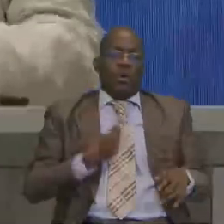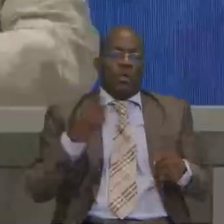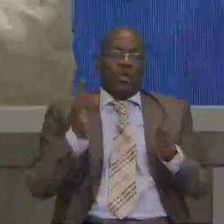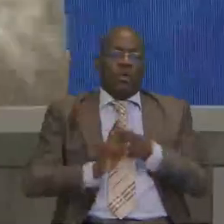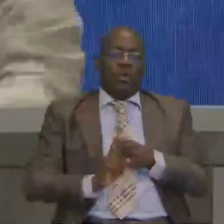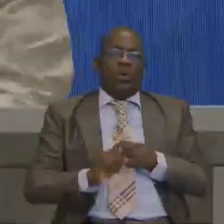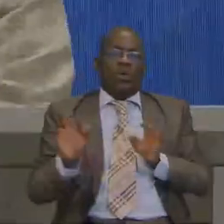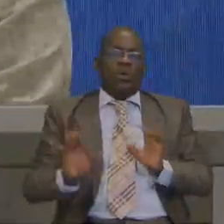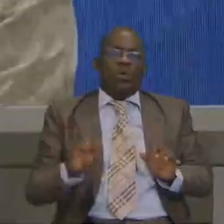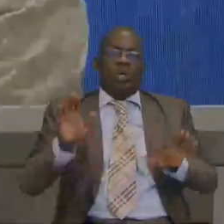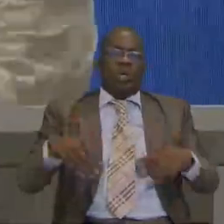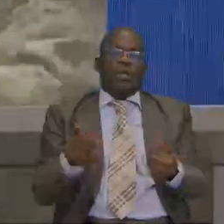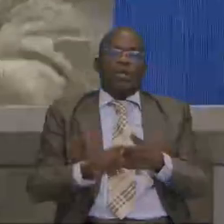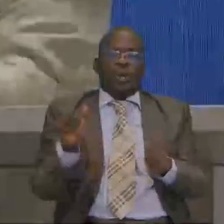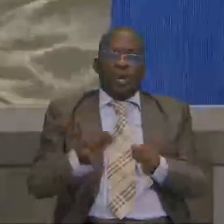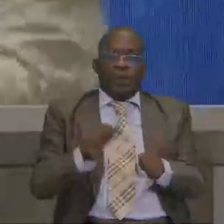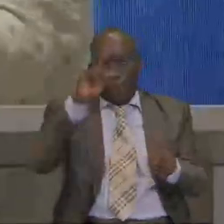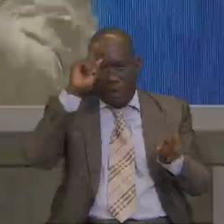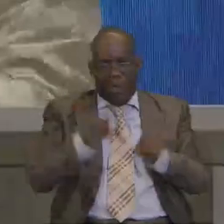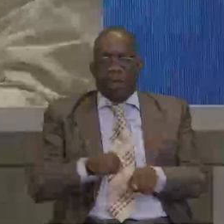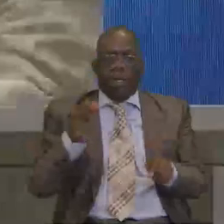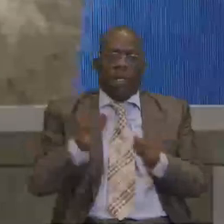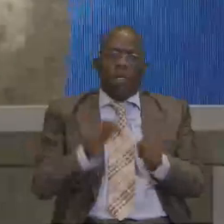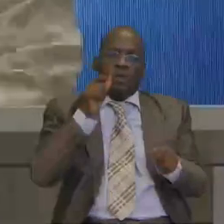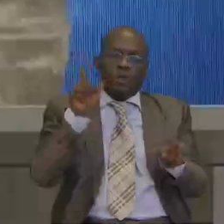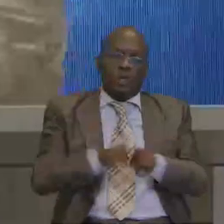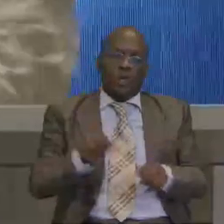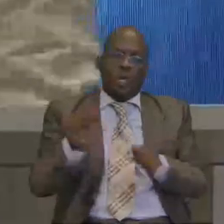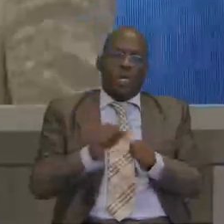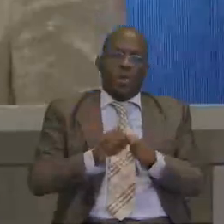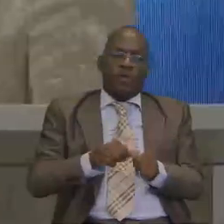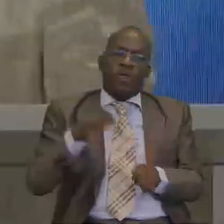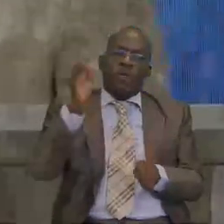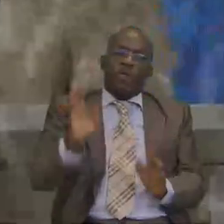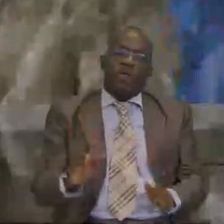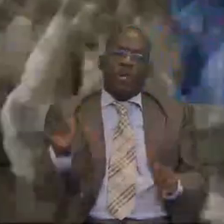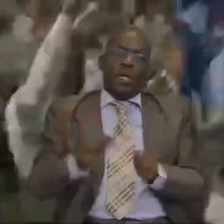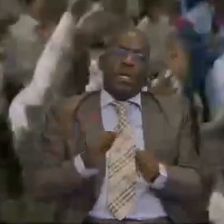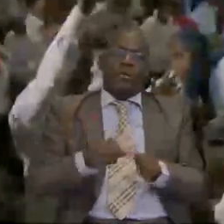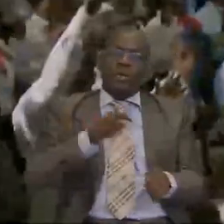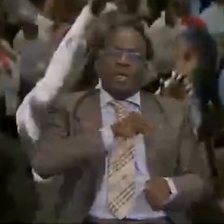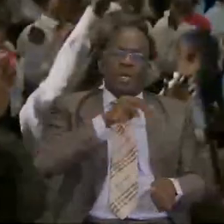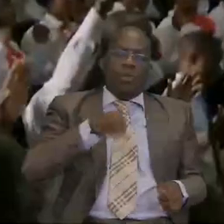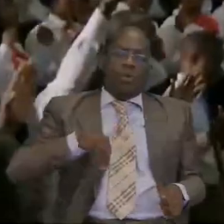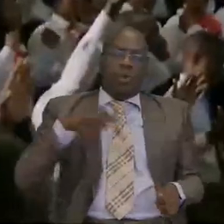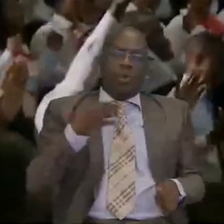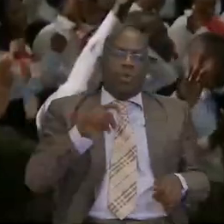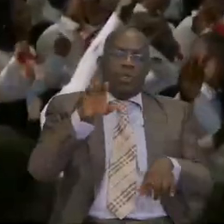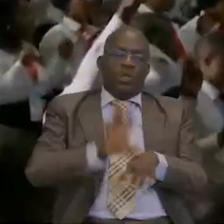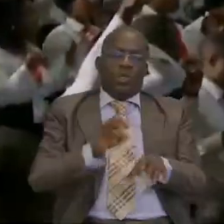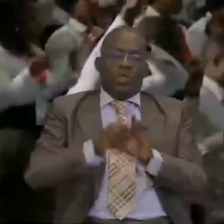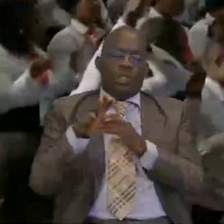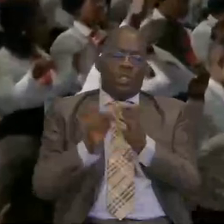frère, à chaque sœur, à tout ministre, à chaque membre de ton église, au nom de Jésus.